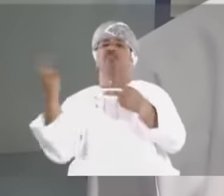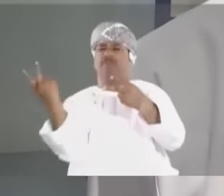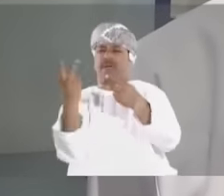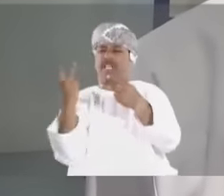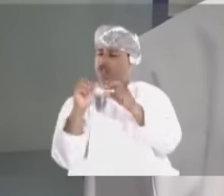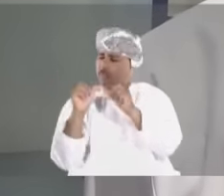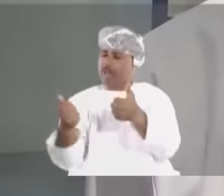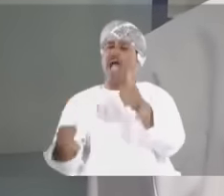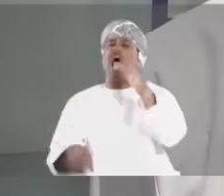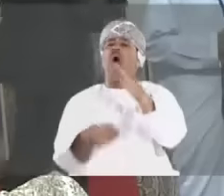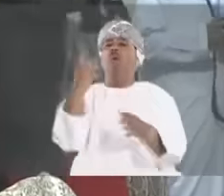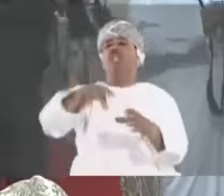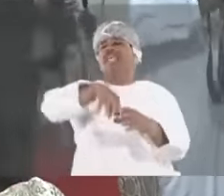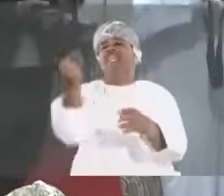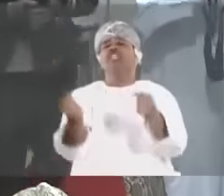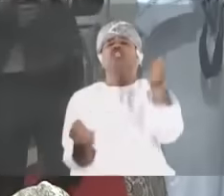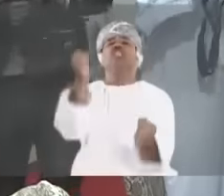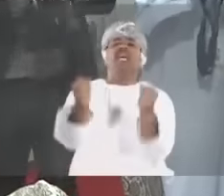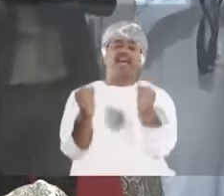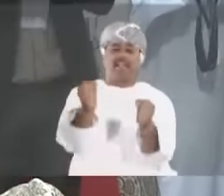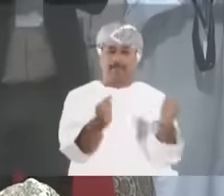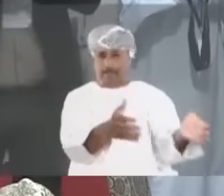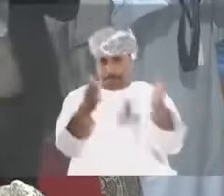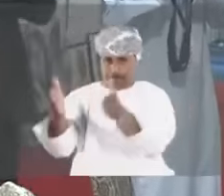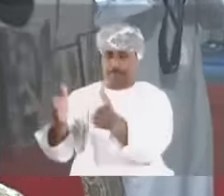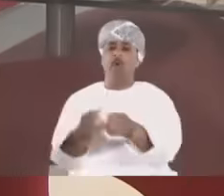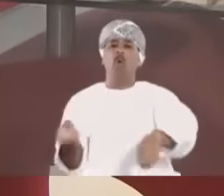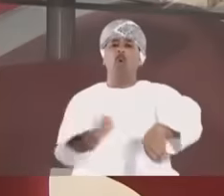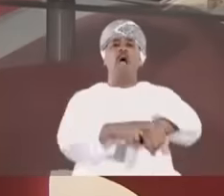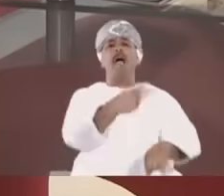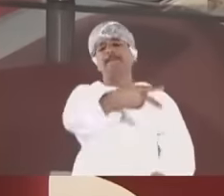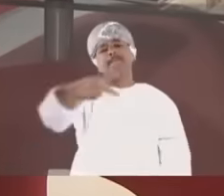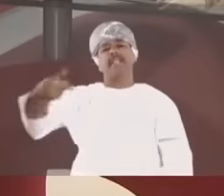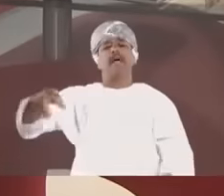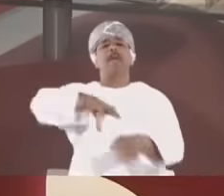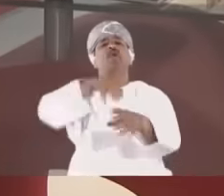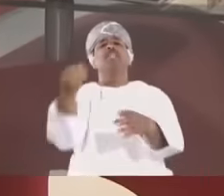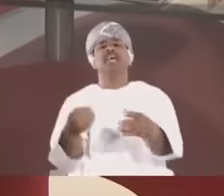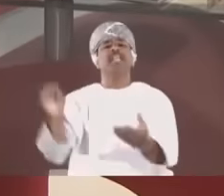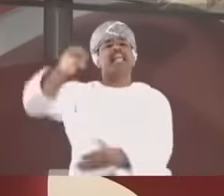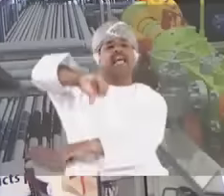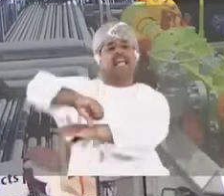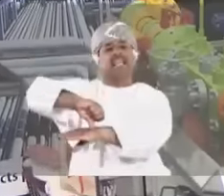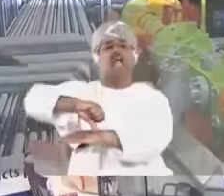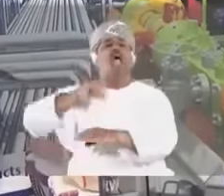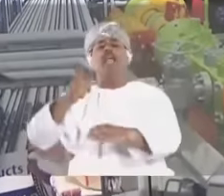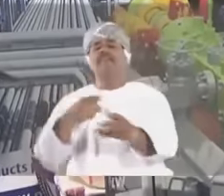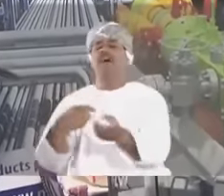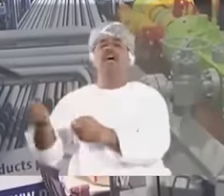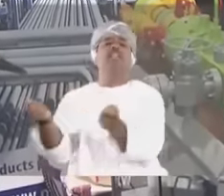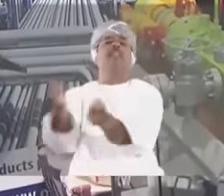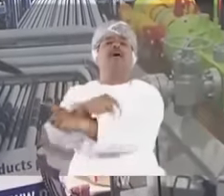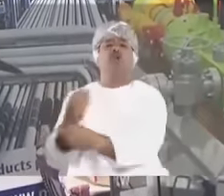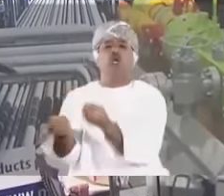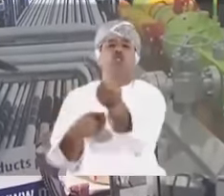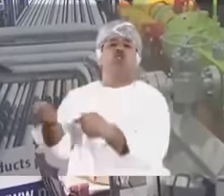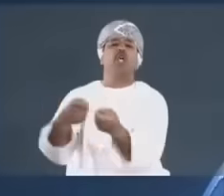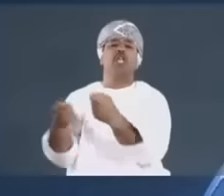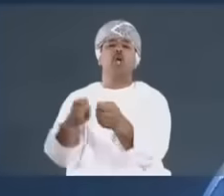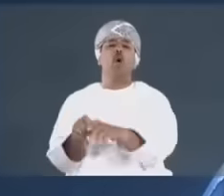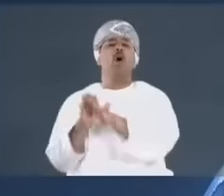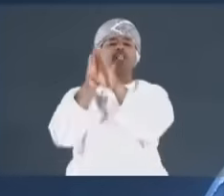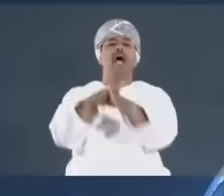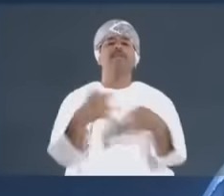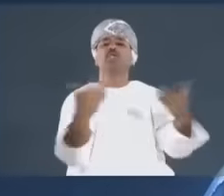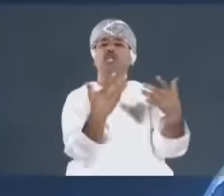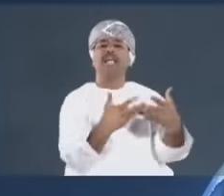2017 كأول إنتاج لنا. ويسعى معرض المنتجات الإيرانية إلى تعزيز التبادل التجاري ودعم شراكات